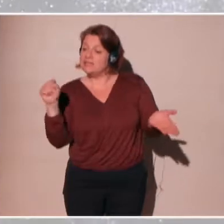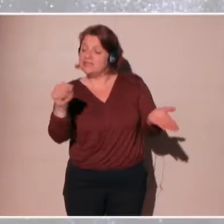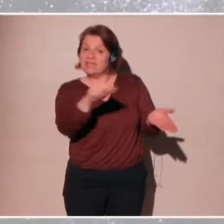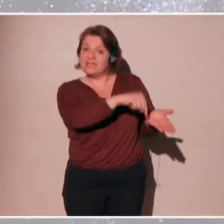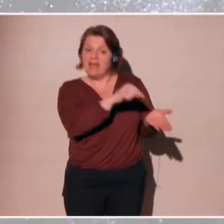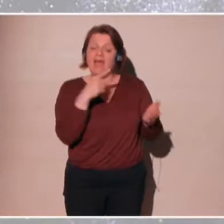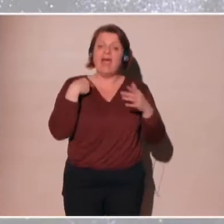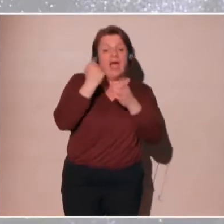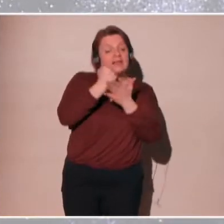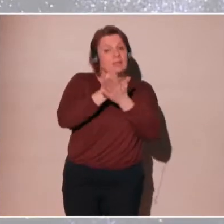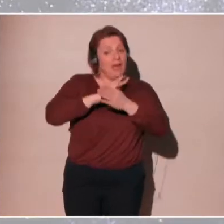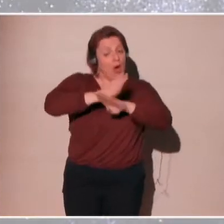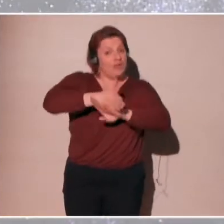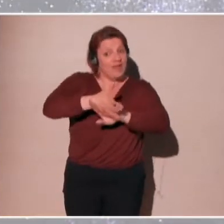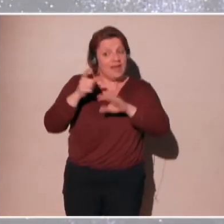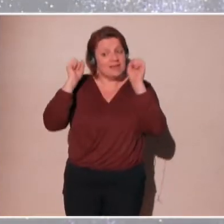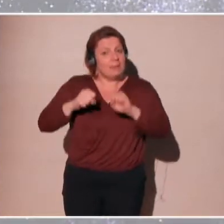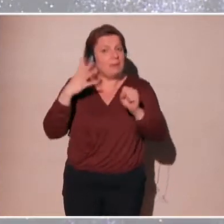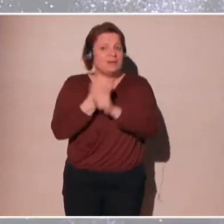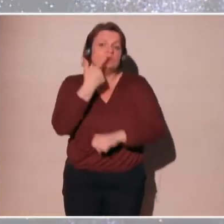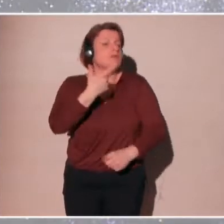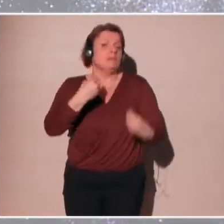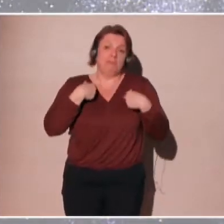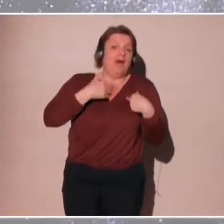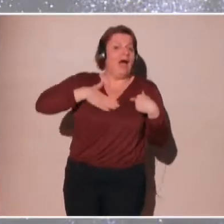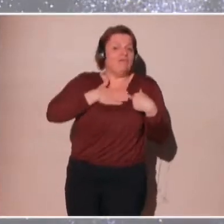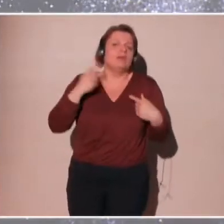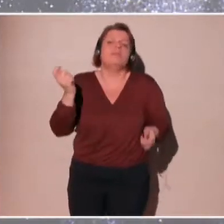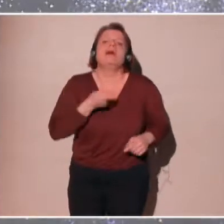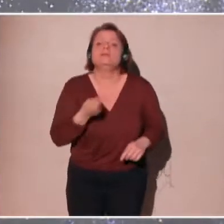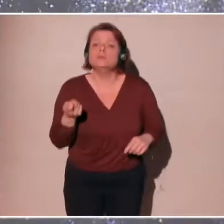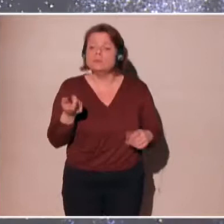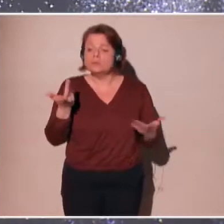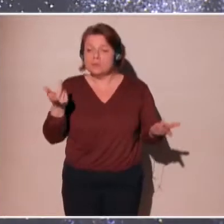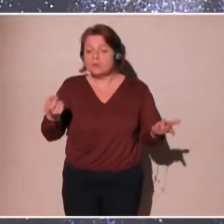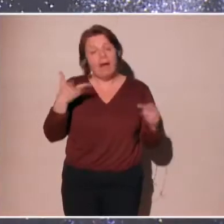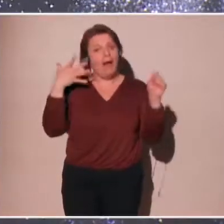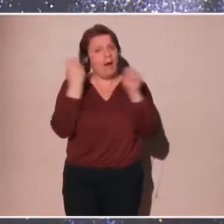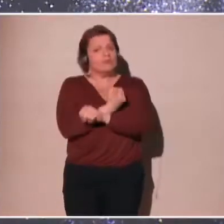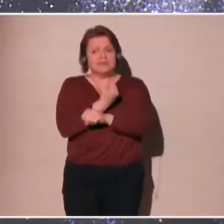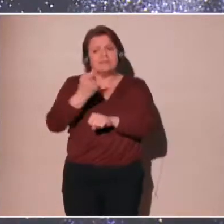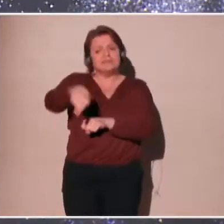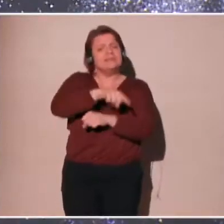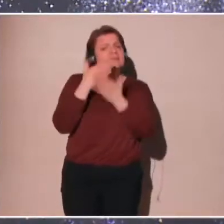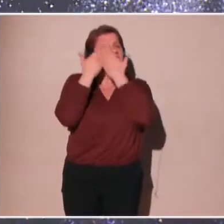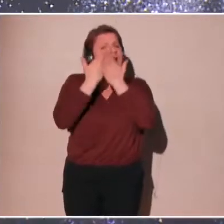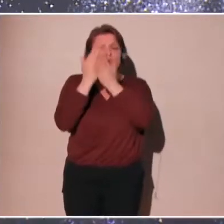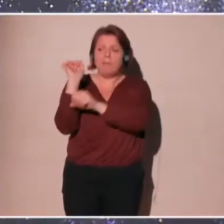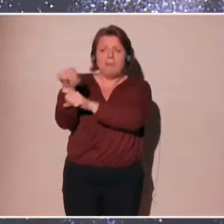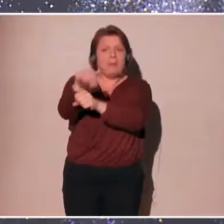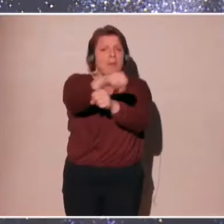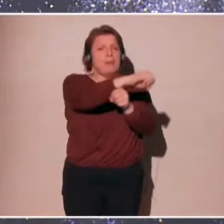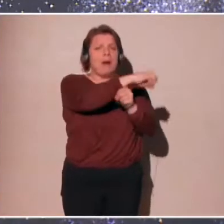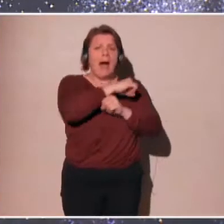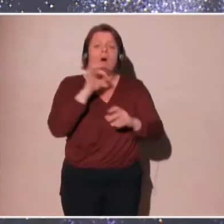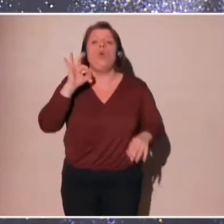qu'allez-vous dire? Que je suis ravie, certainement, puisque notre système a réussi à battre les étudiants un peu partout. Mais